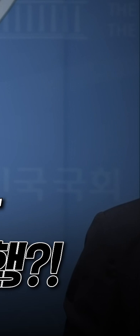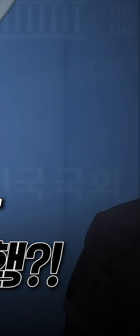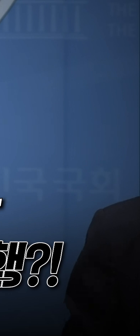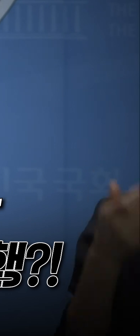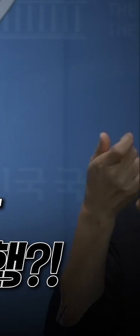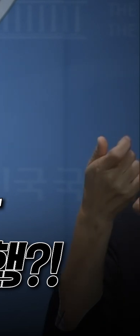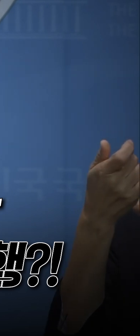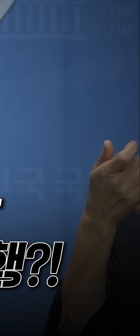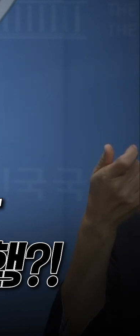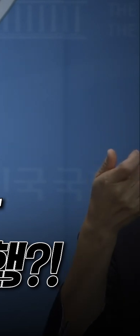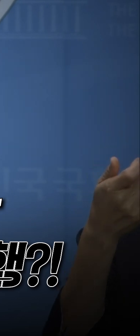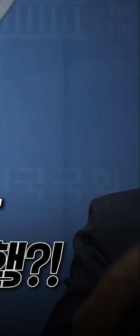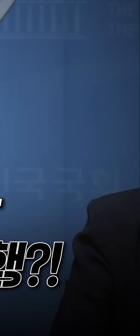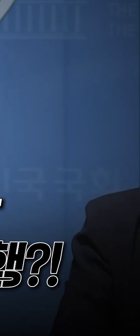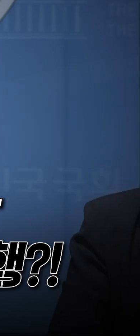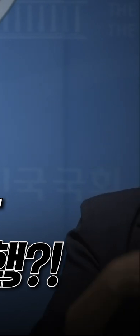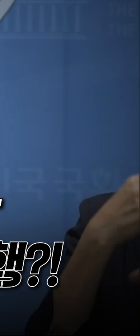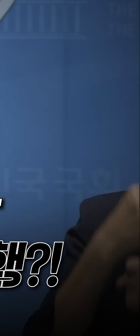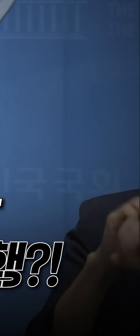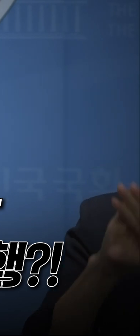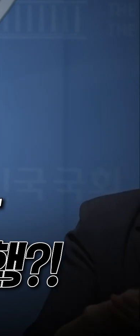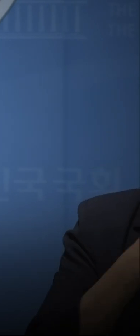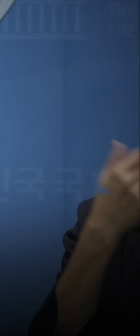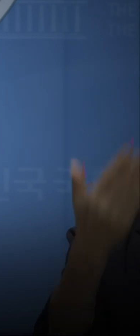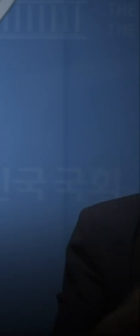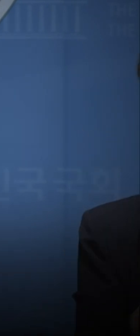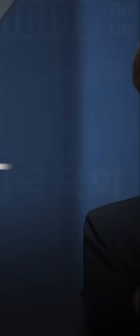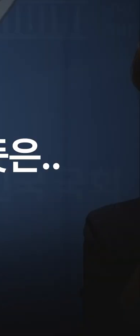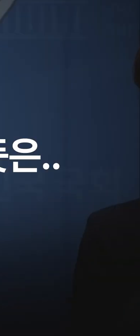보수세력의 씨앗이라도 보존할 것인가